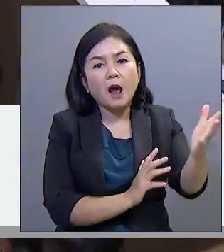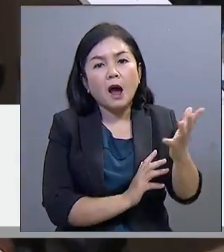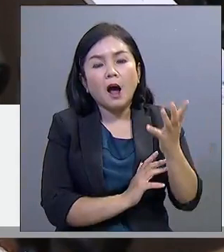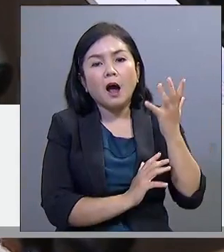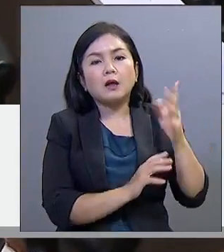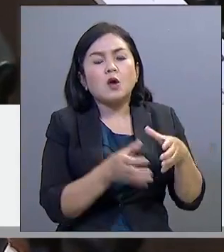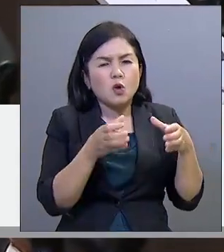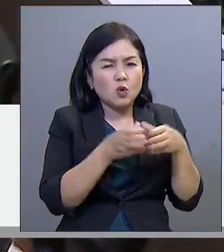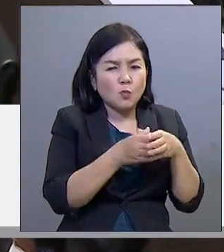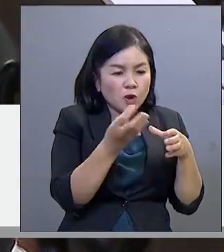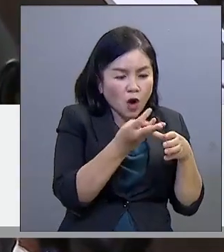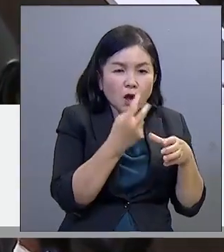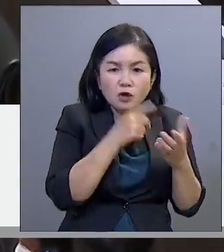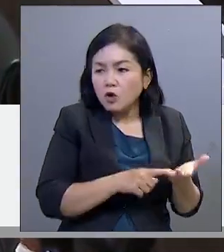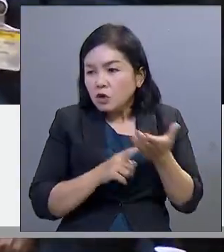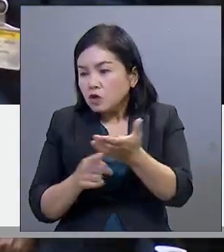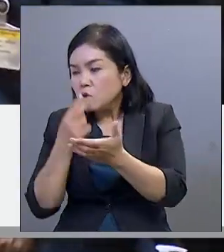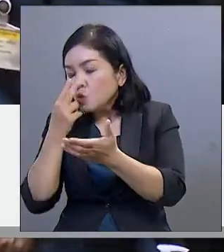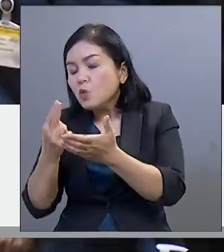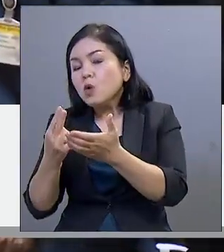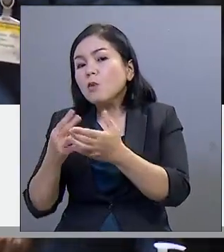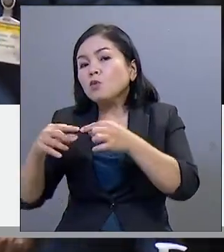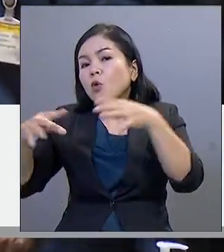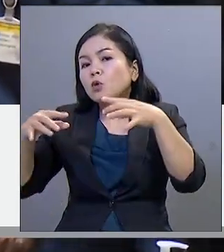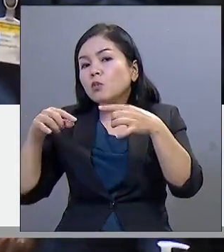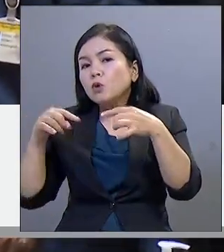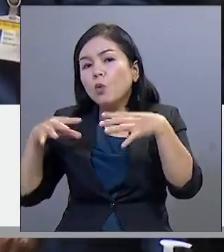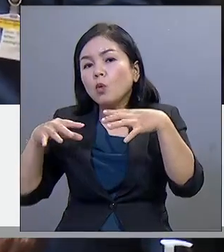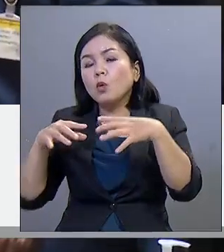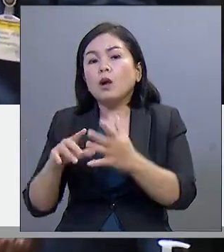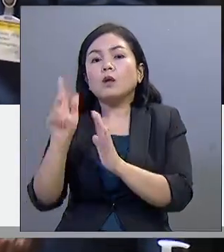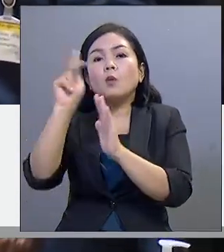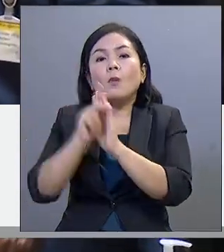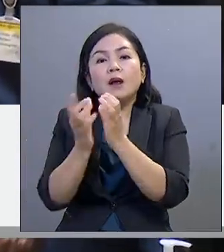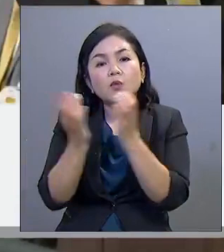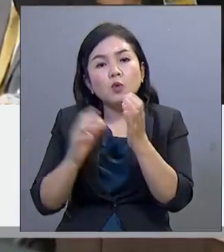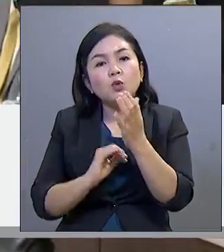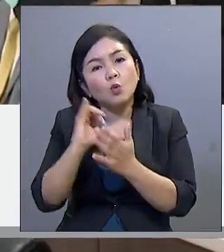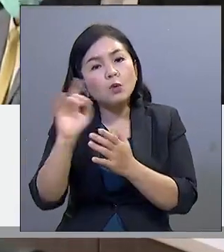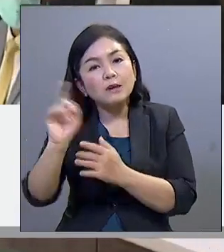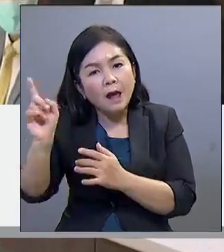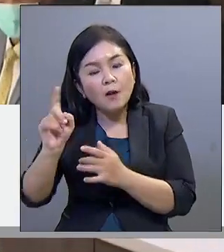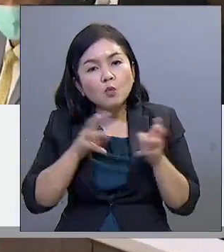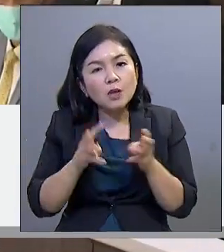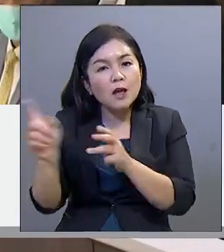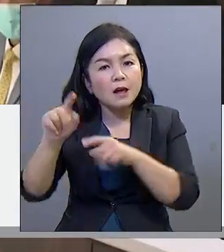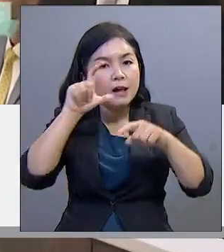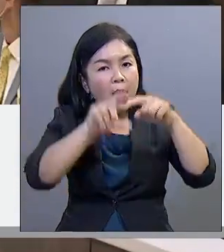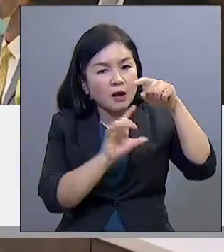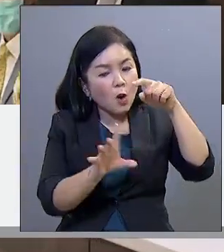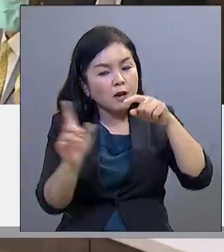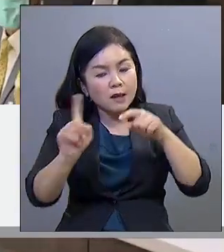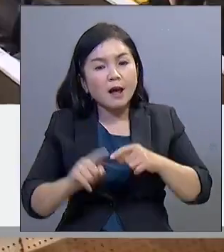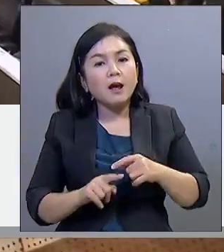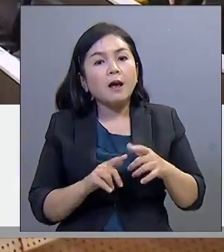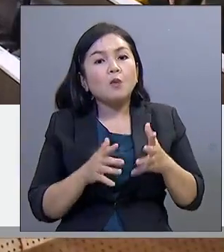พักเล็กมองวาขัดหรอแ้งกับเจ็ตนารมของรฐธรรมนู แต่กวาจะได้มาซึ่สูตรนี้เตรียมทจะประกาศใช้